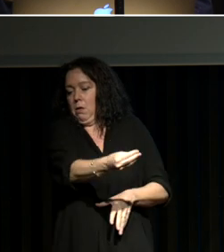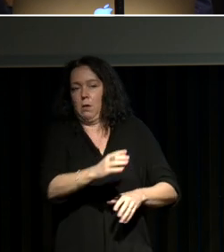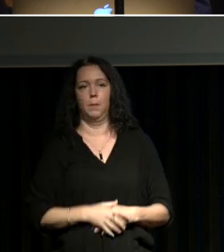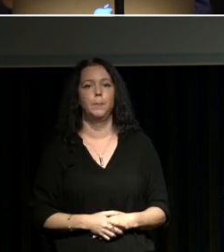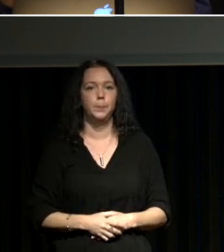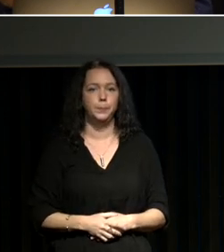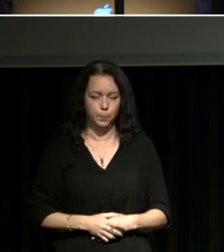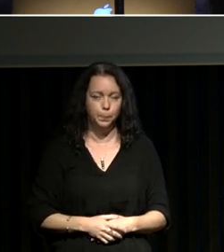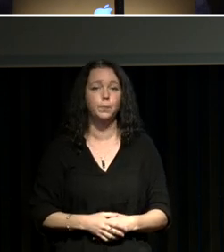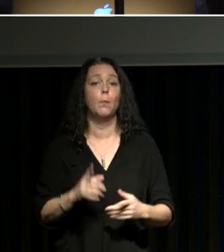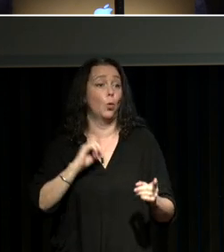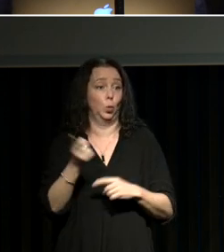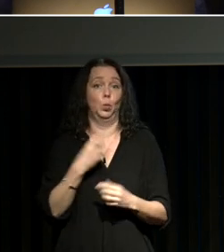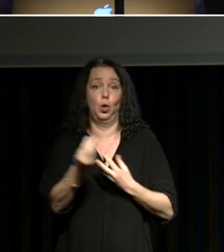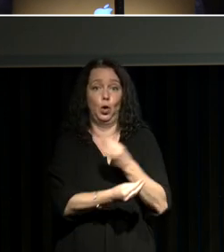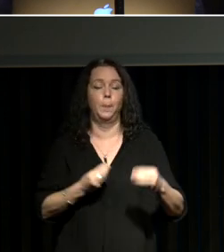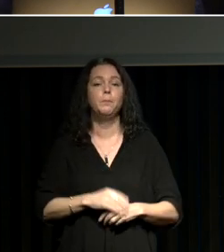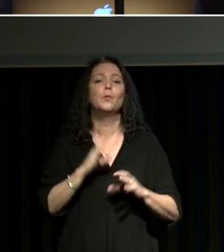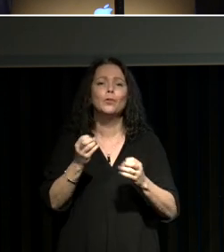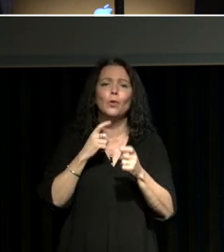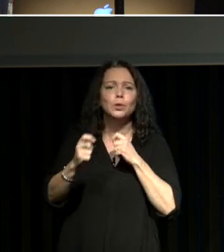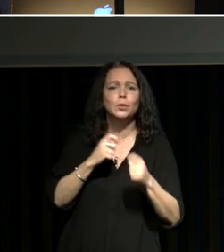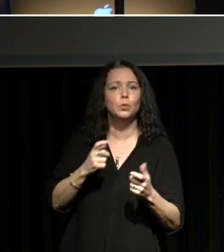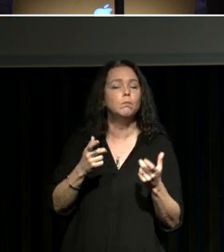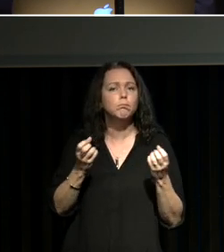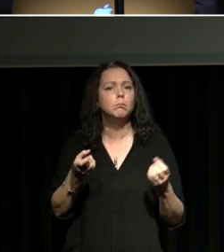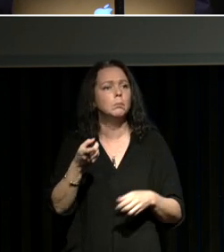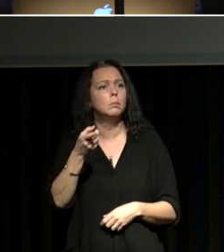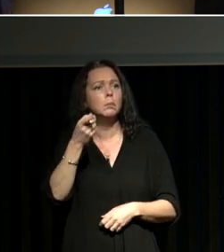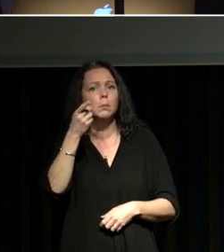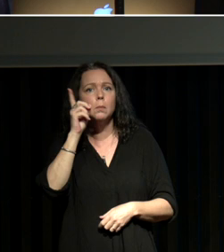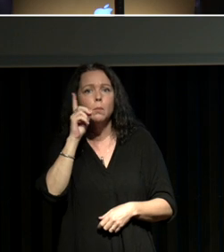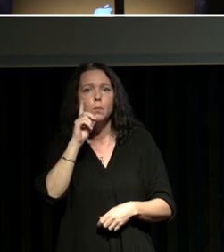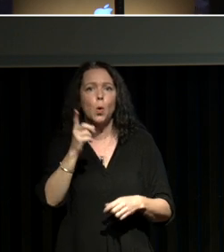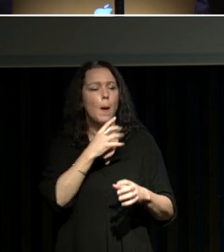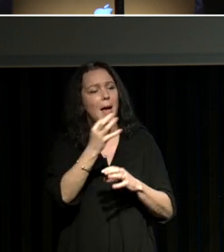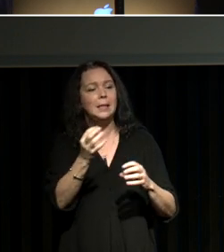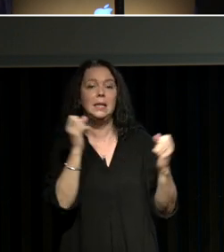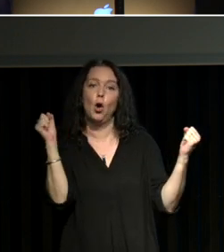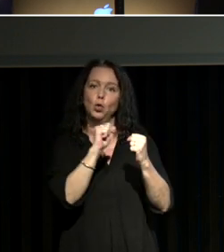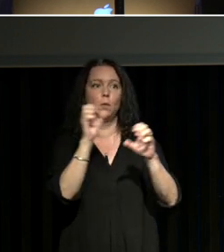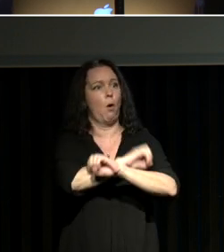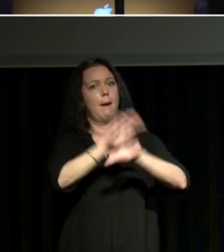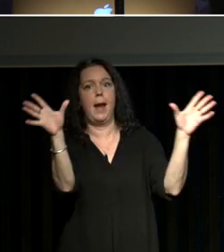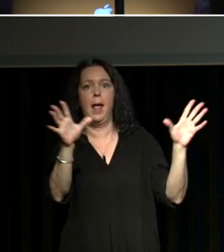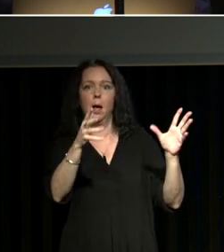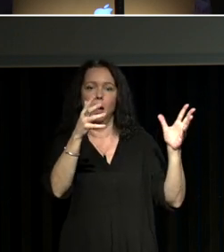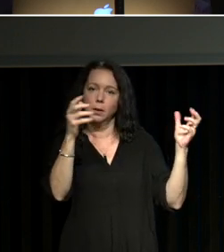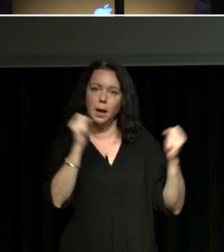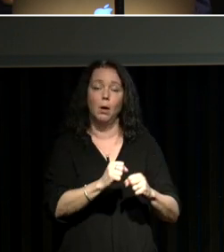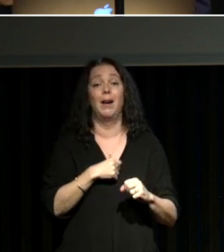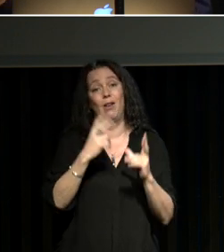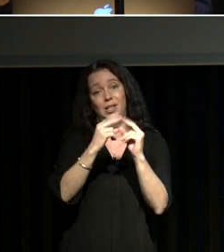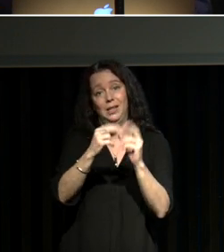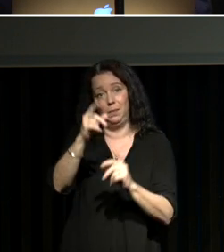bien évidemment, souvent on discute, on dit mais pourquoi ne pas passer sur le consentement explicite, qui serait beaucoup plus simple ? Je l'explique